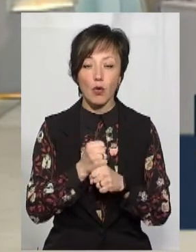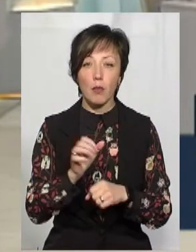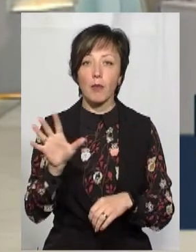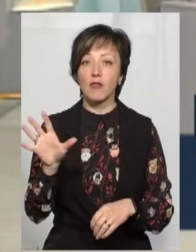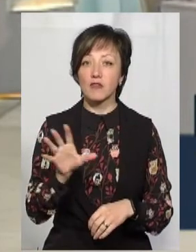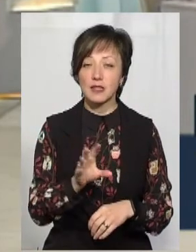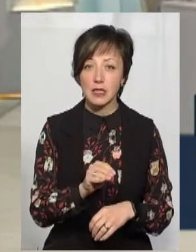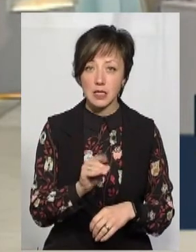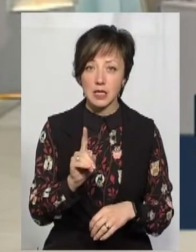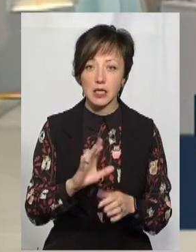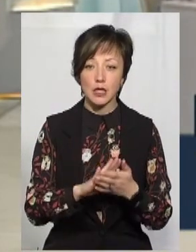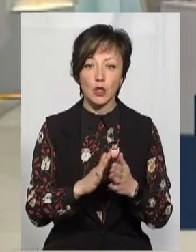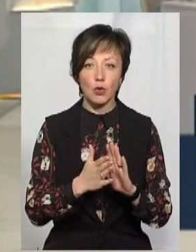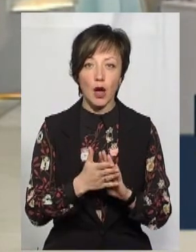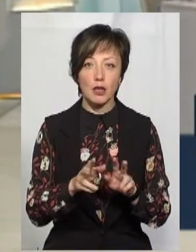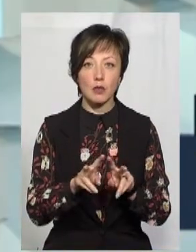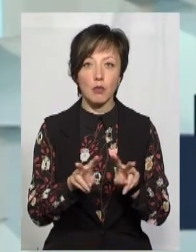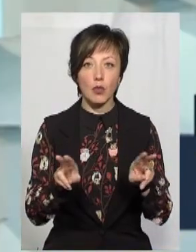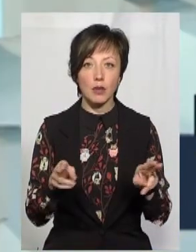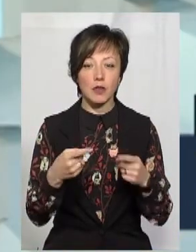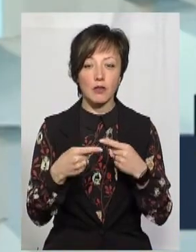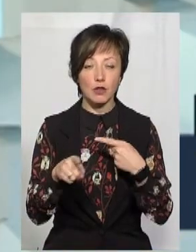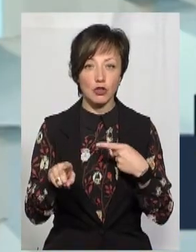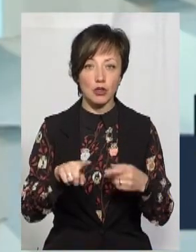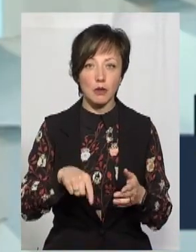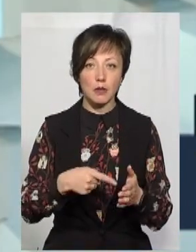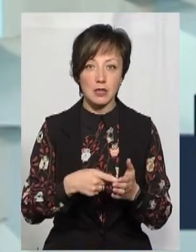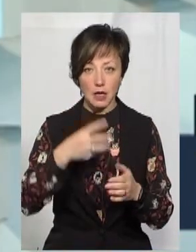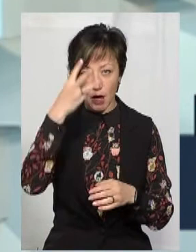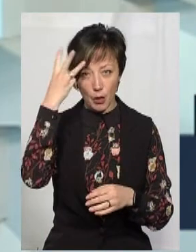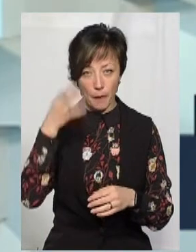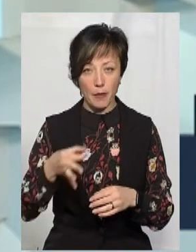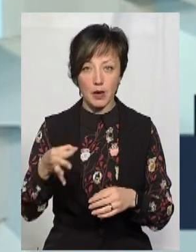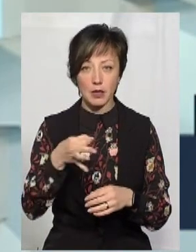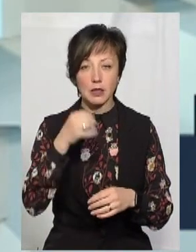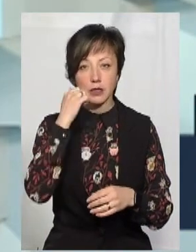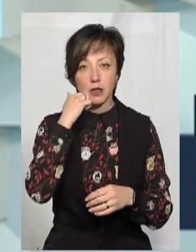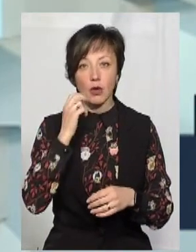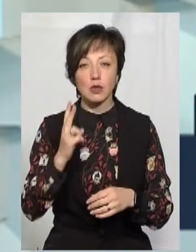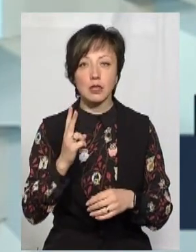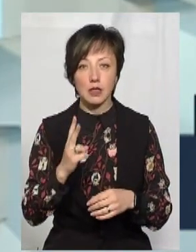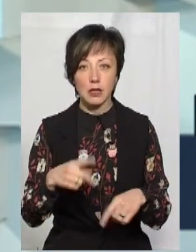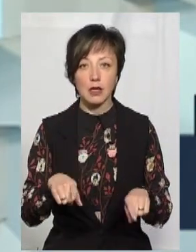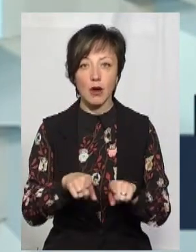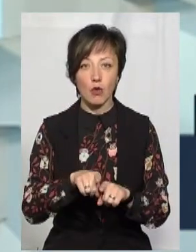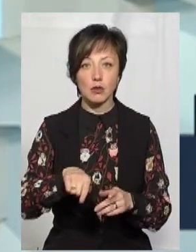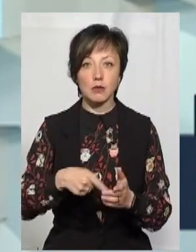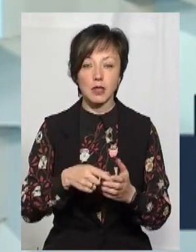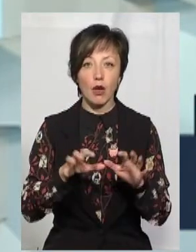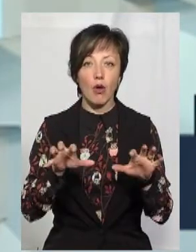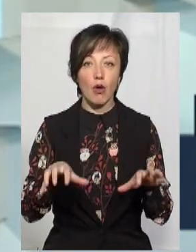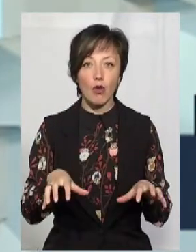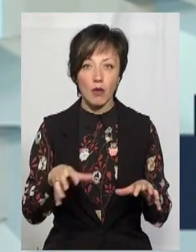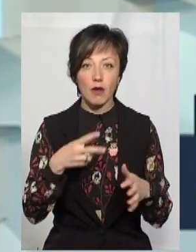все, причому ситуація є подібна і в інших містах Хмельниччини. Тому що, знаєш, в Старокостянтинові також міський голова організував